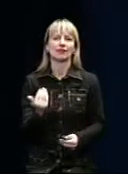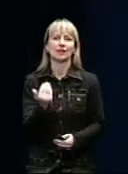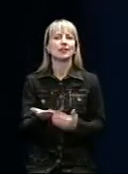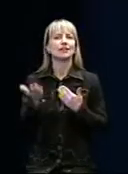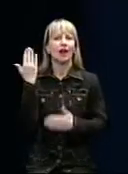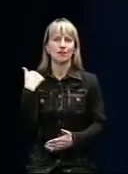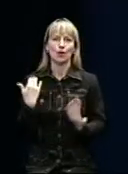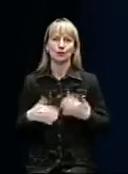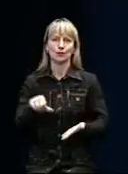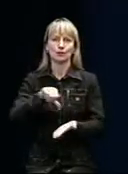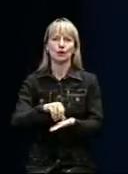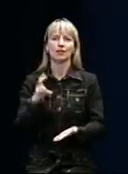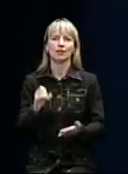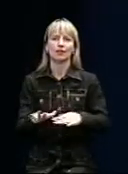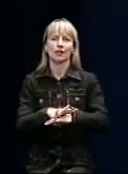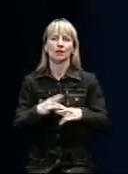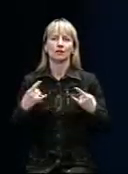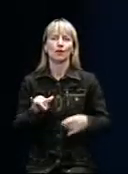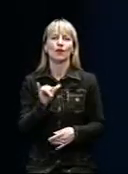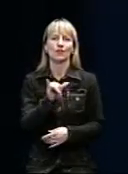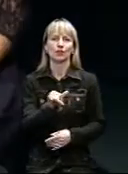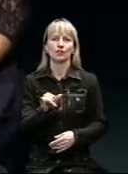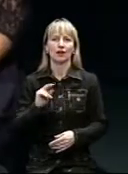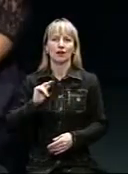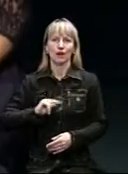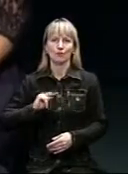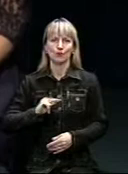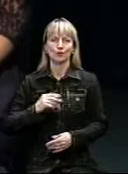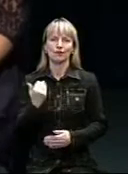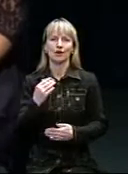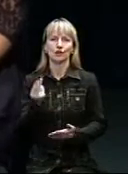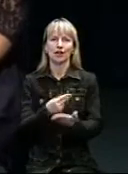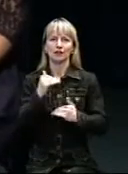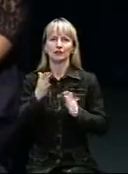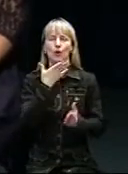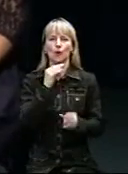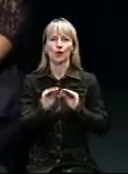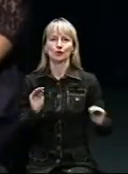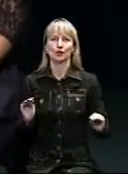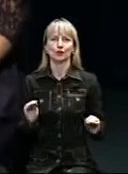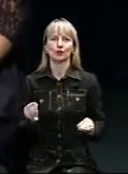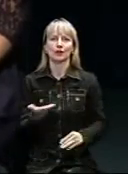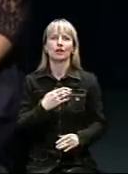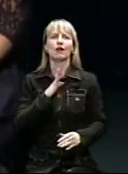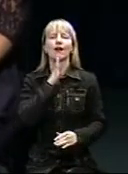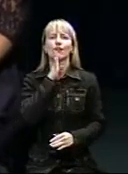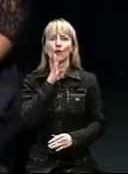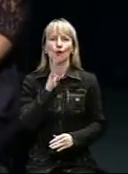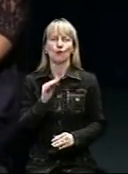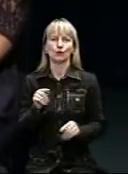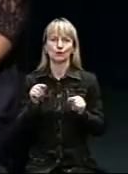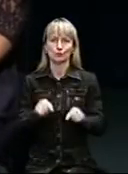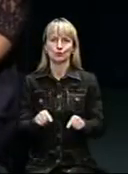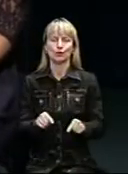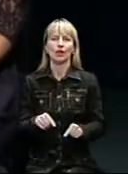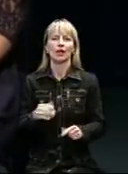вже присутні на Суспільному, у ваших роботах, ваші картини прикрашають нашу ранкову студію. І ось